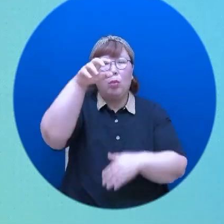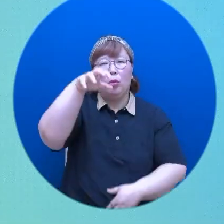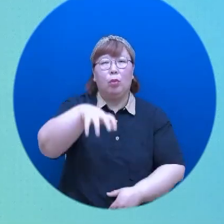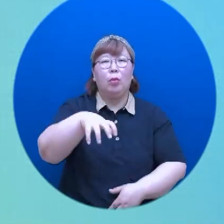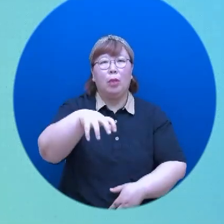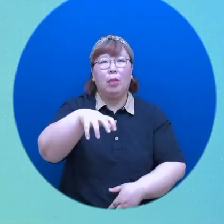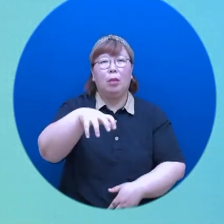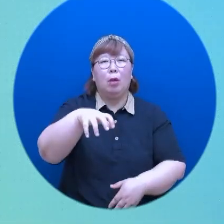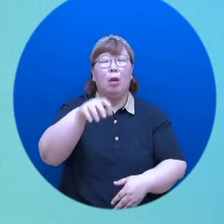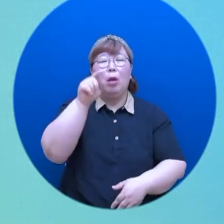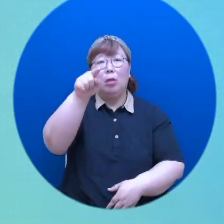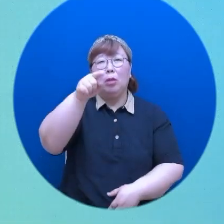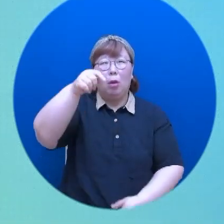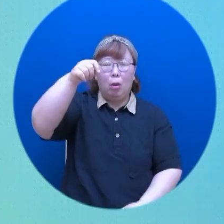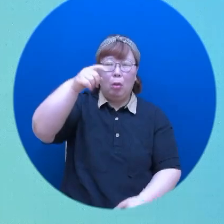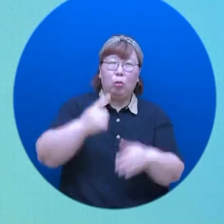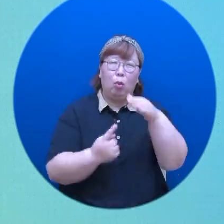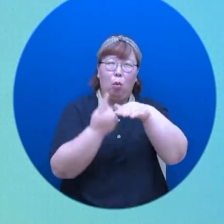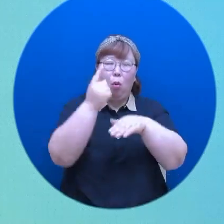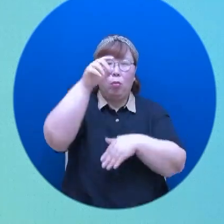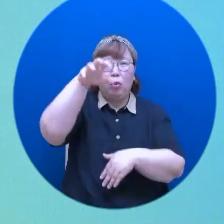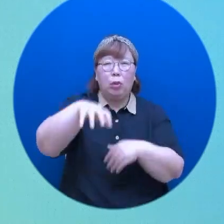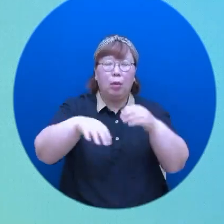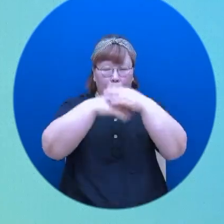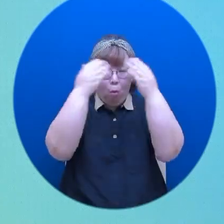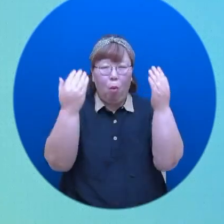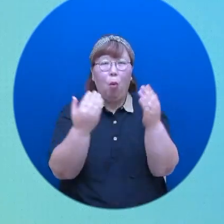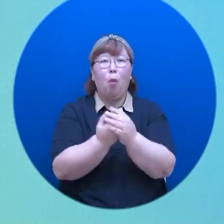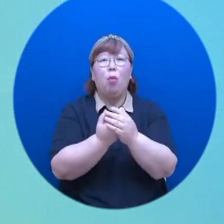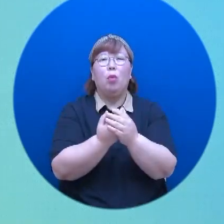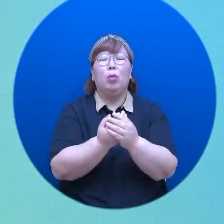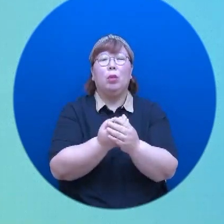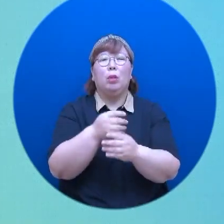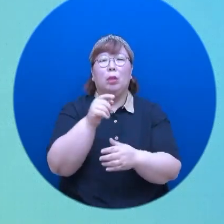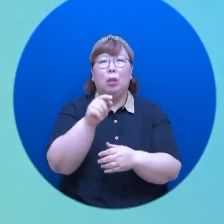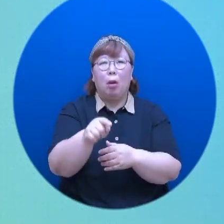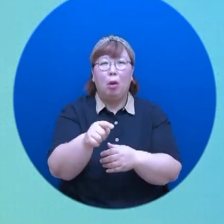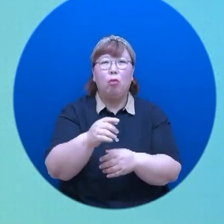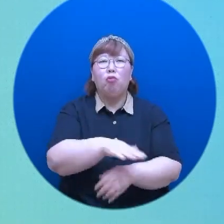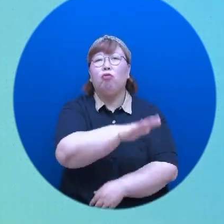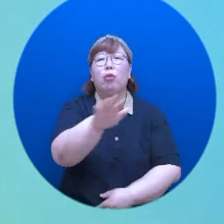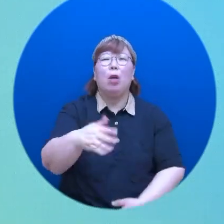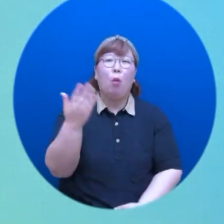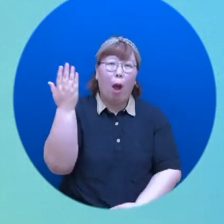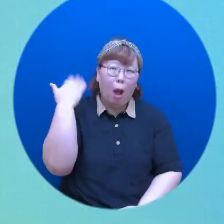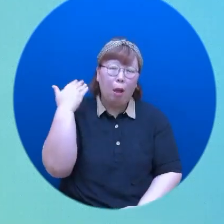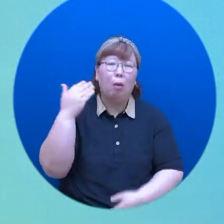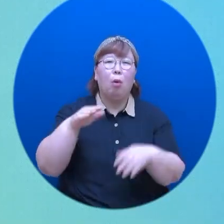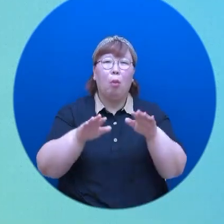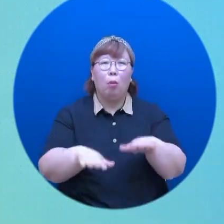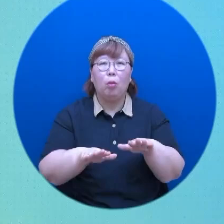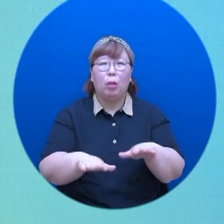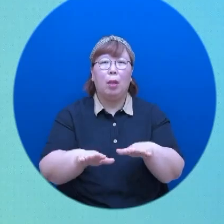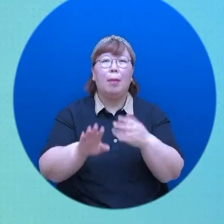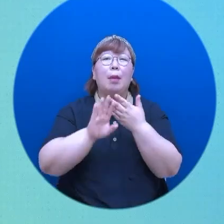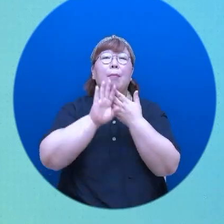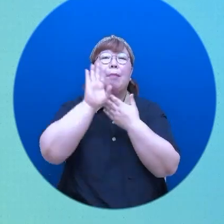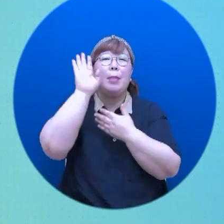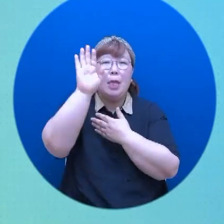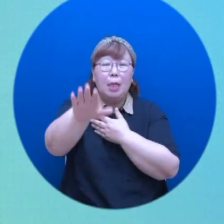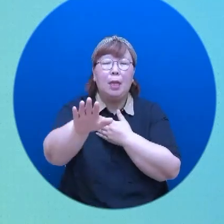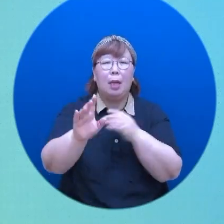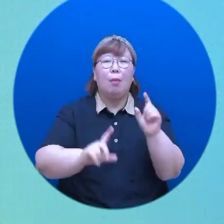저 높이에서 모든 것을, 우리의 과거와 우리의 현재와 우리의